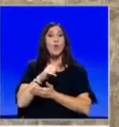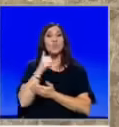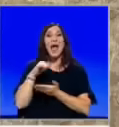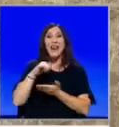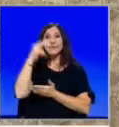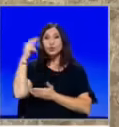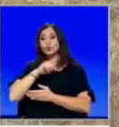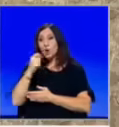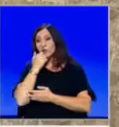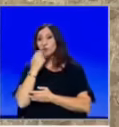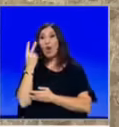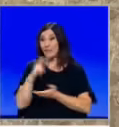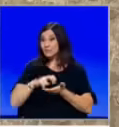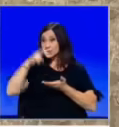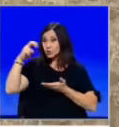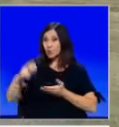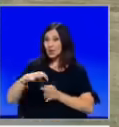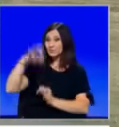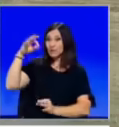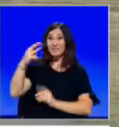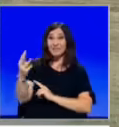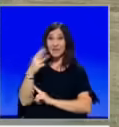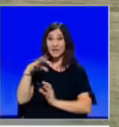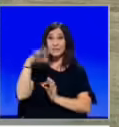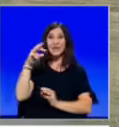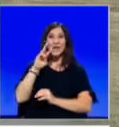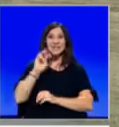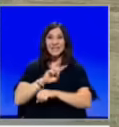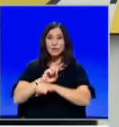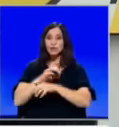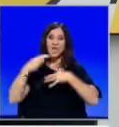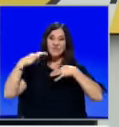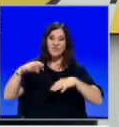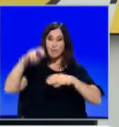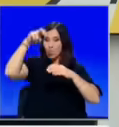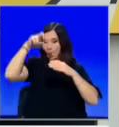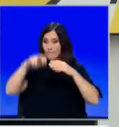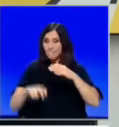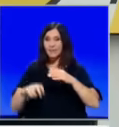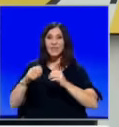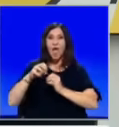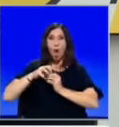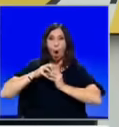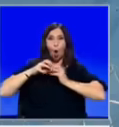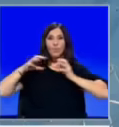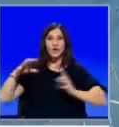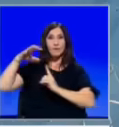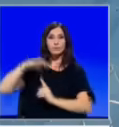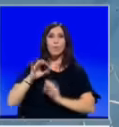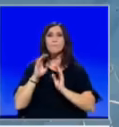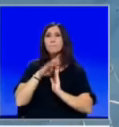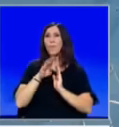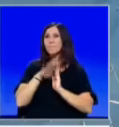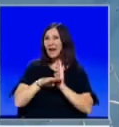са скочили от височина 3000 метра с 30 секунди свободно падане и отваряне на парашута. По правило трябва да се приземят в района